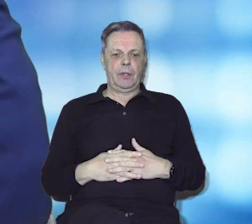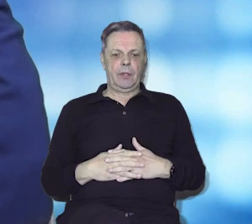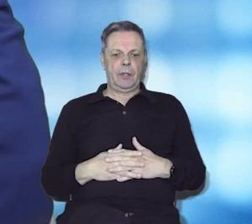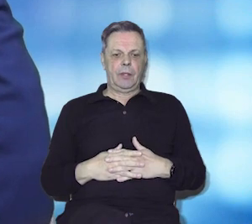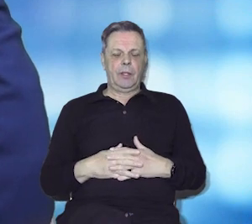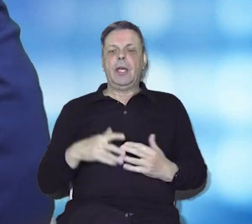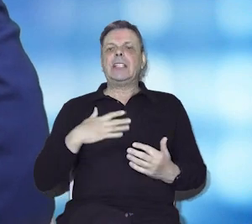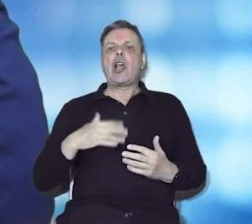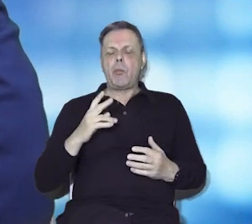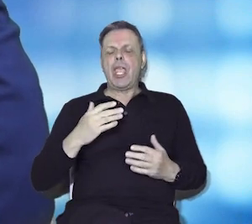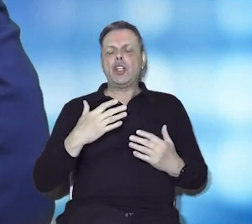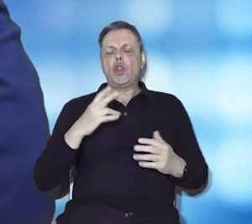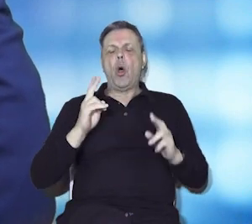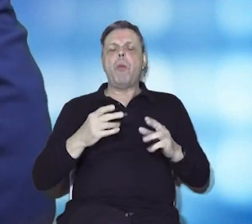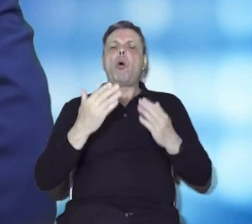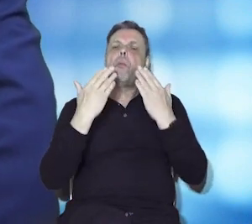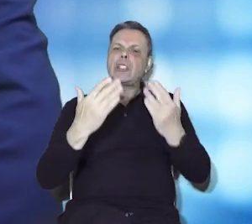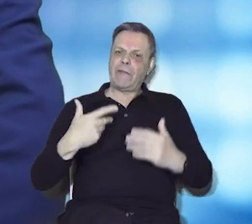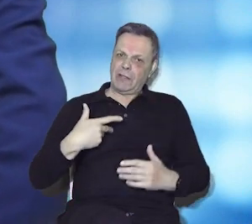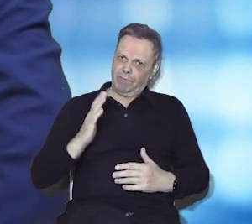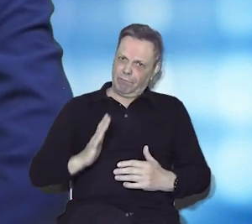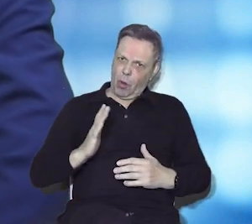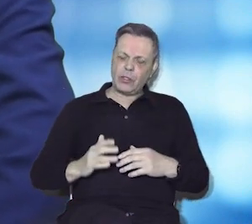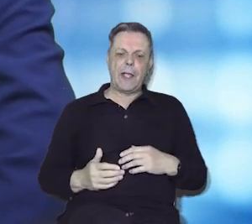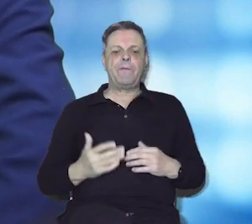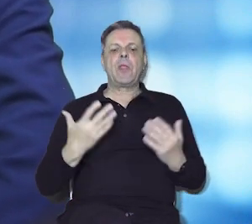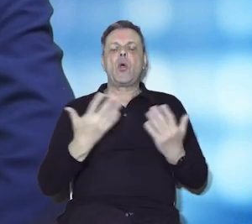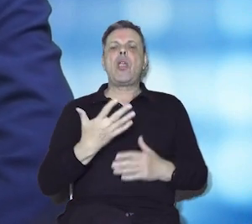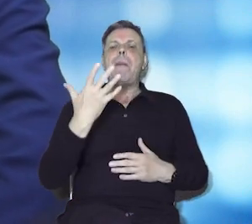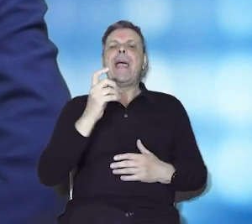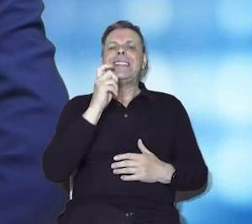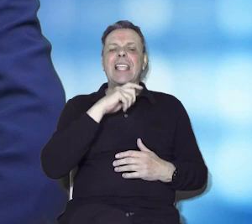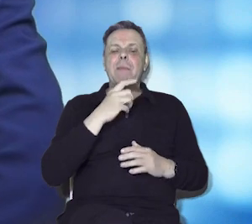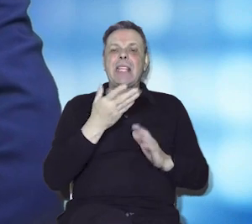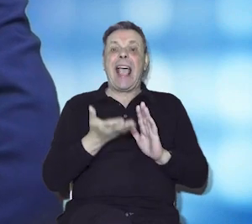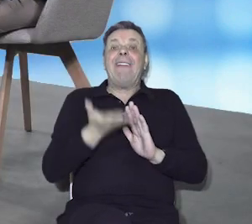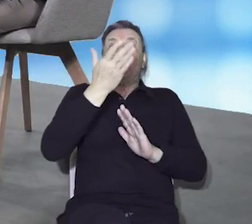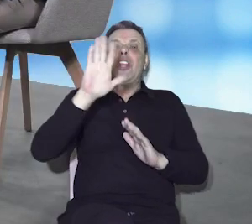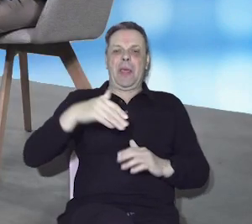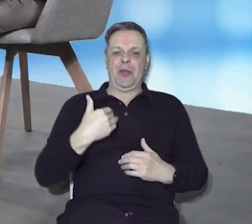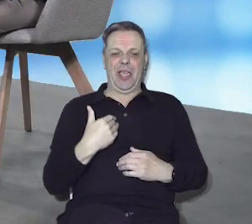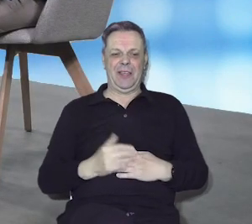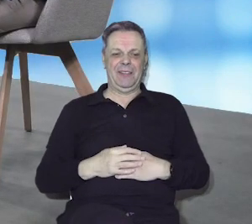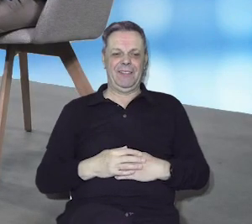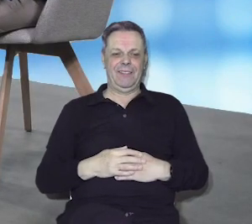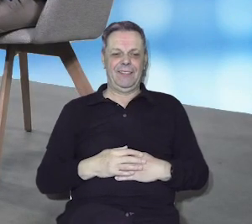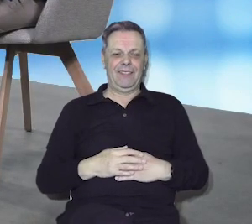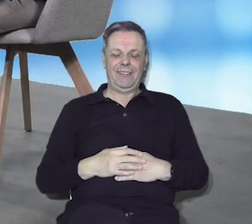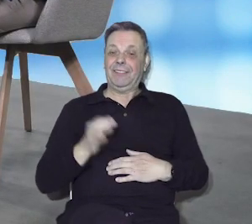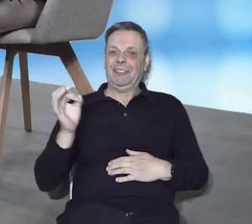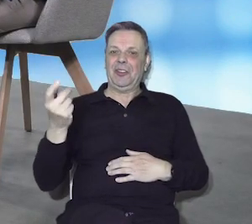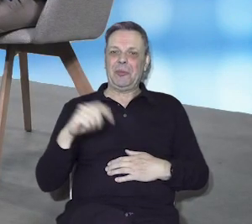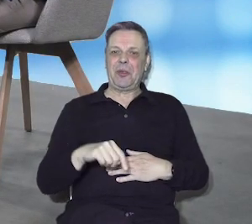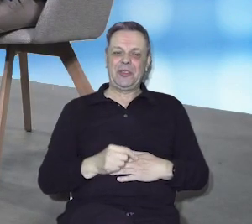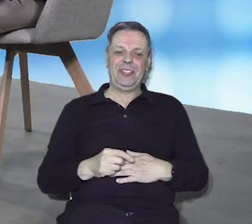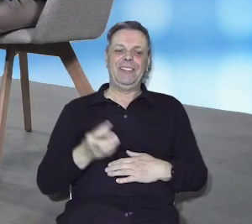Drago mi što mogu pozdraviti gosta koji je 5 cm viši od mene. Dobro mi došli.